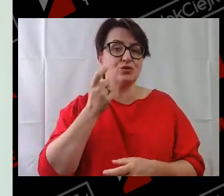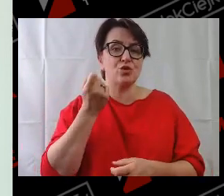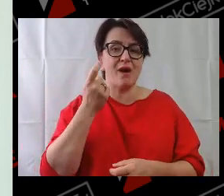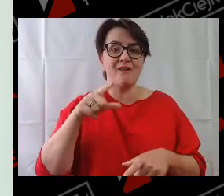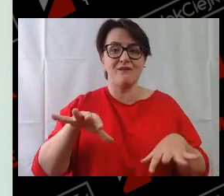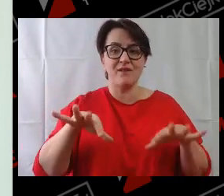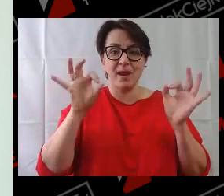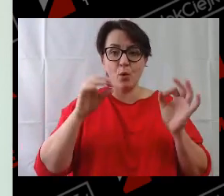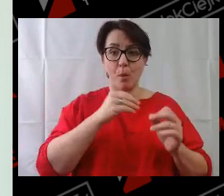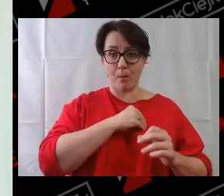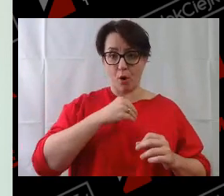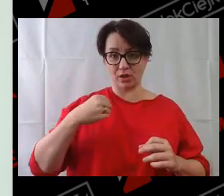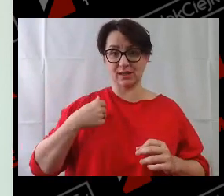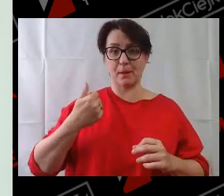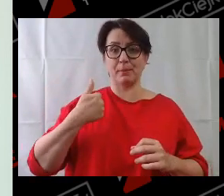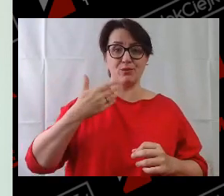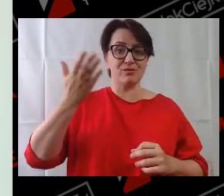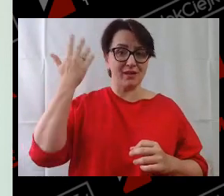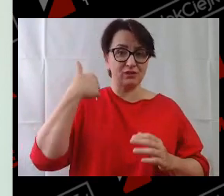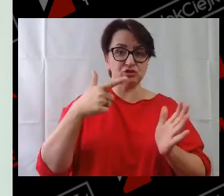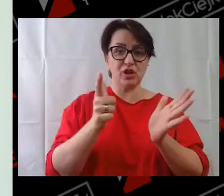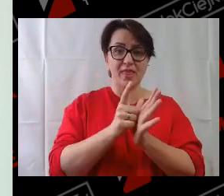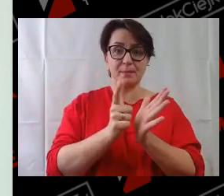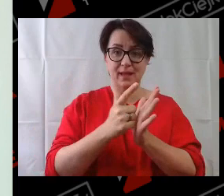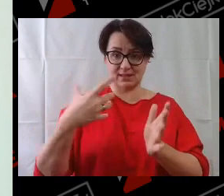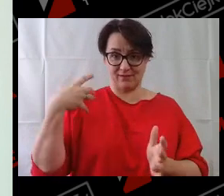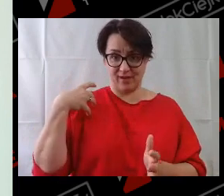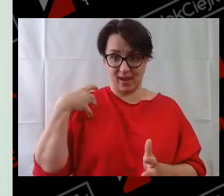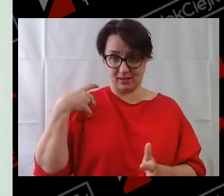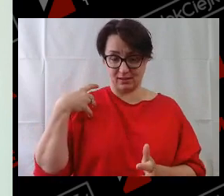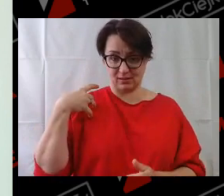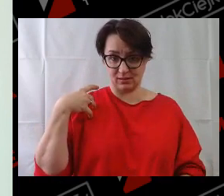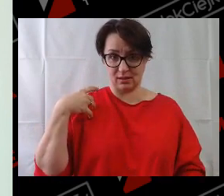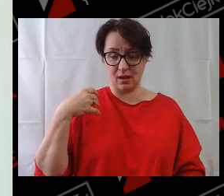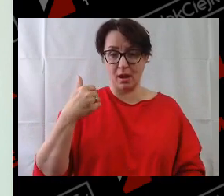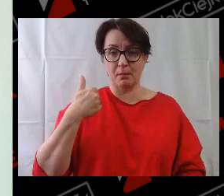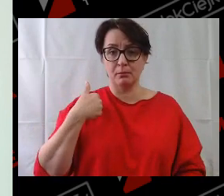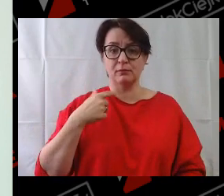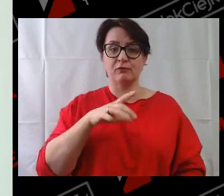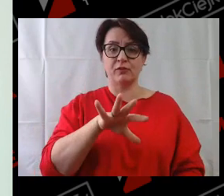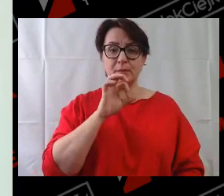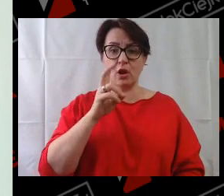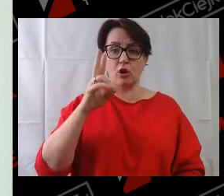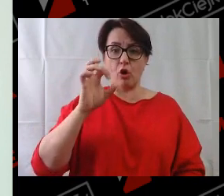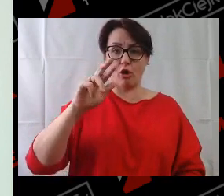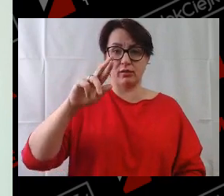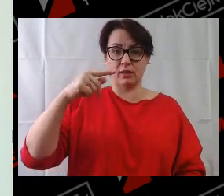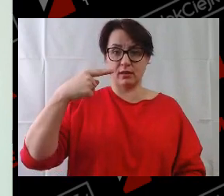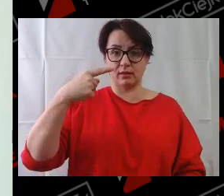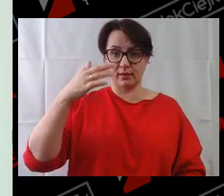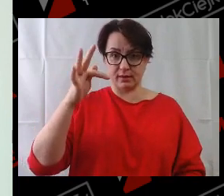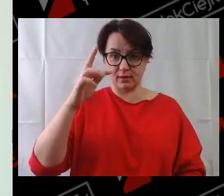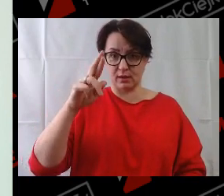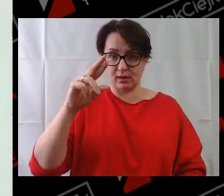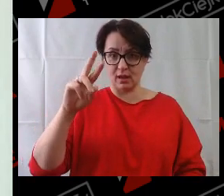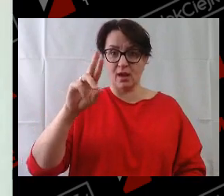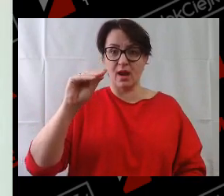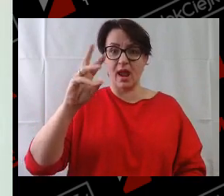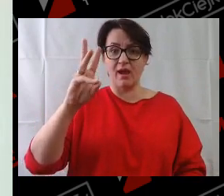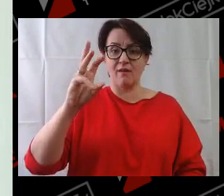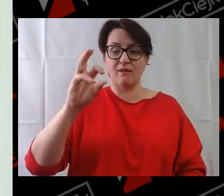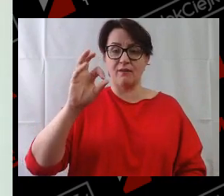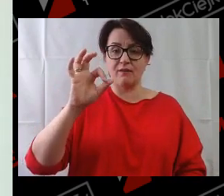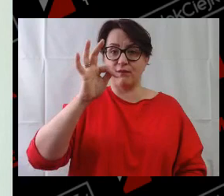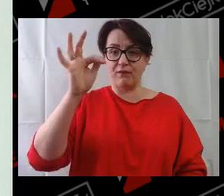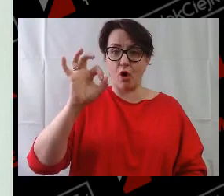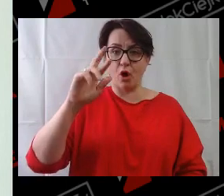skazany na 17 wieku poszliśmy w kontrreformacje zapaliliśmy się w profesjonalizm i